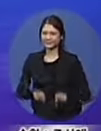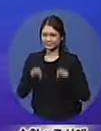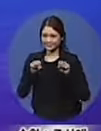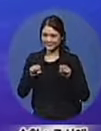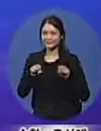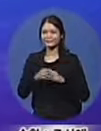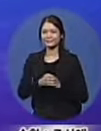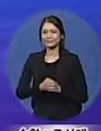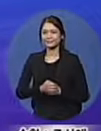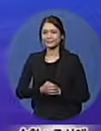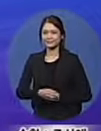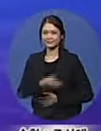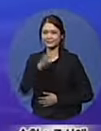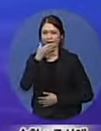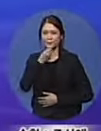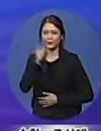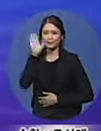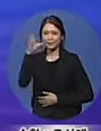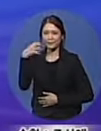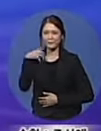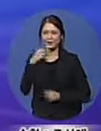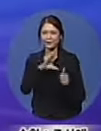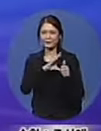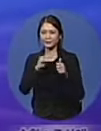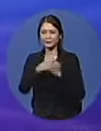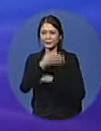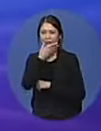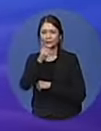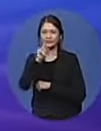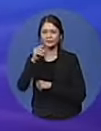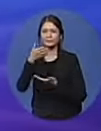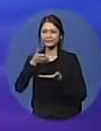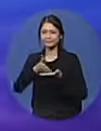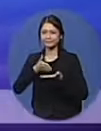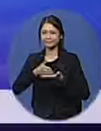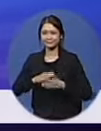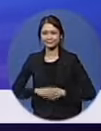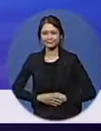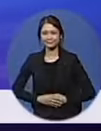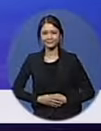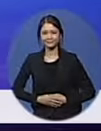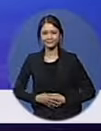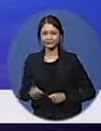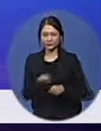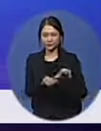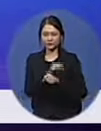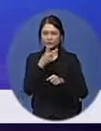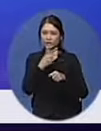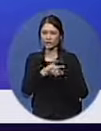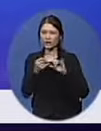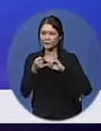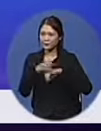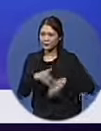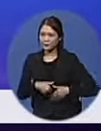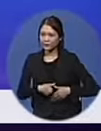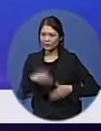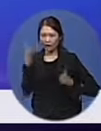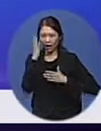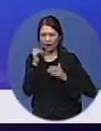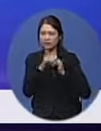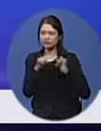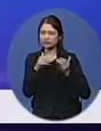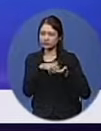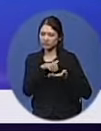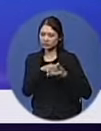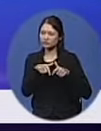시청자 여러분 안녕하십니까? 행복한 미래를 여는 방송 복지TV 뉴스입니다. 특수교사를 필요로 하는 학생 수는 늘고